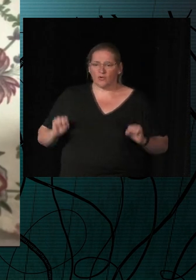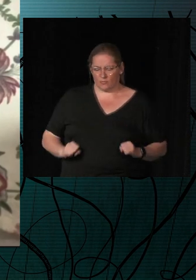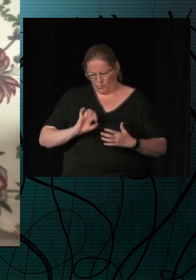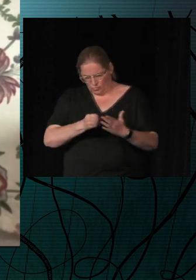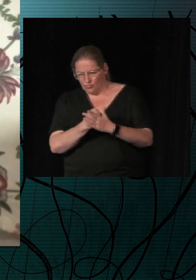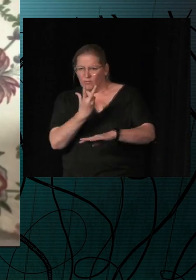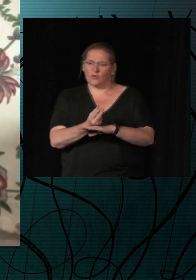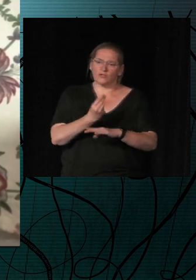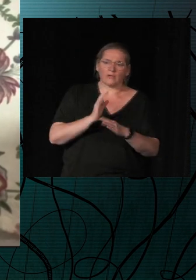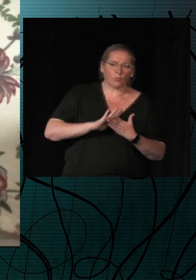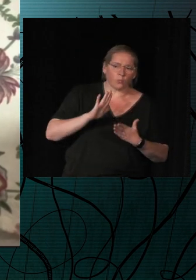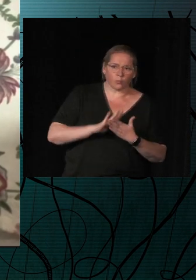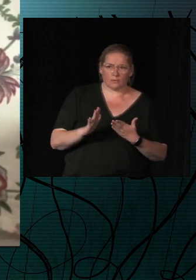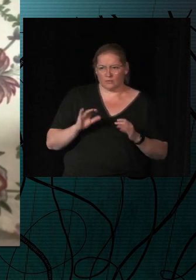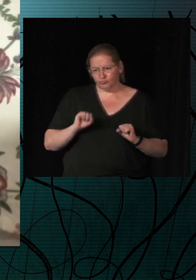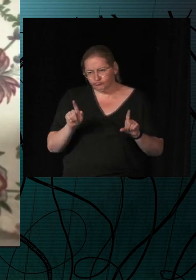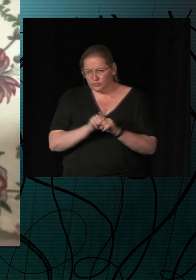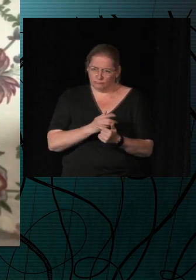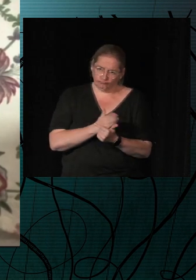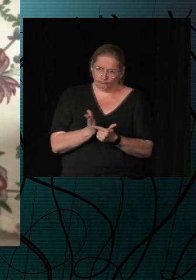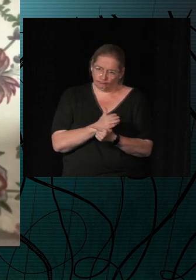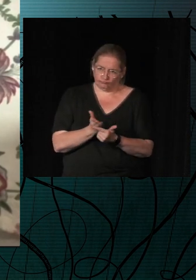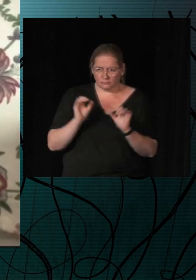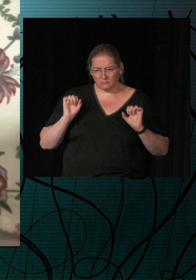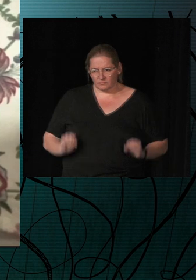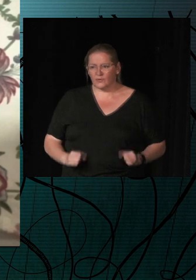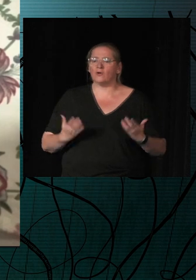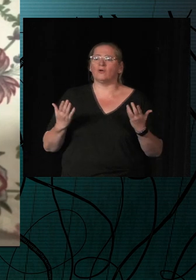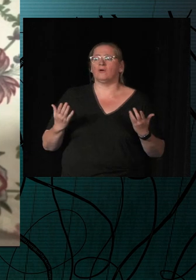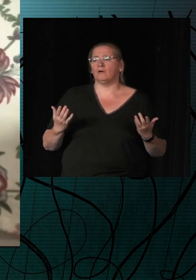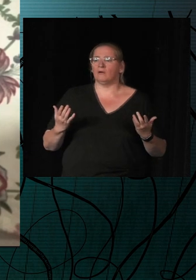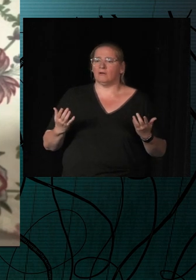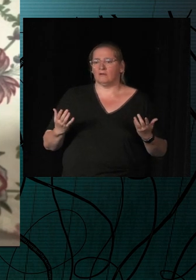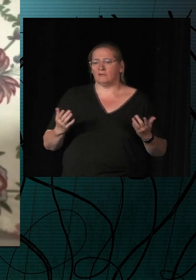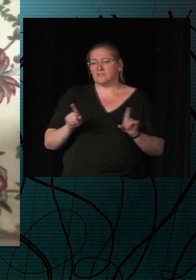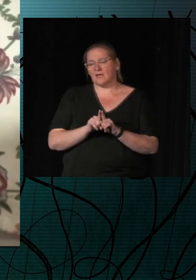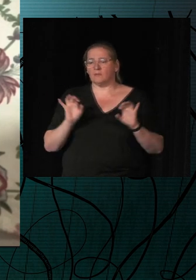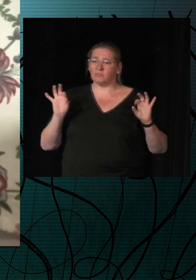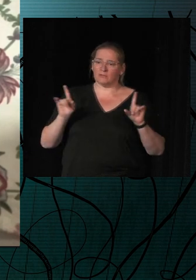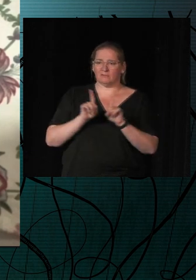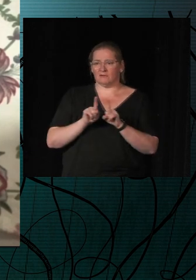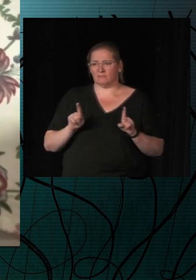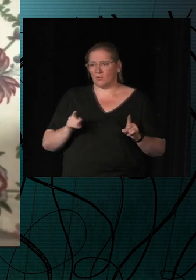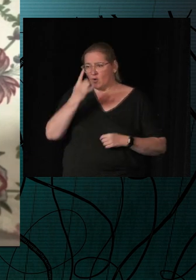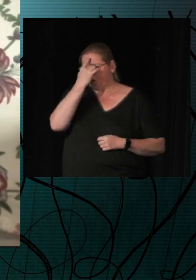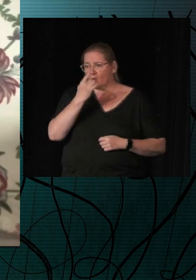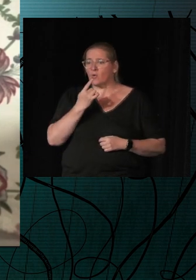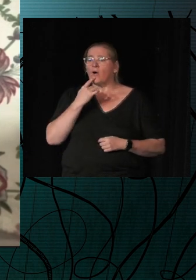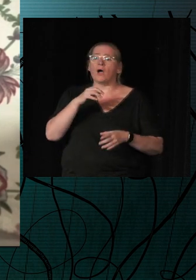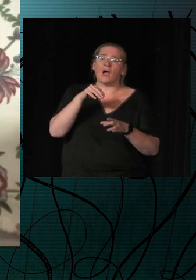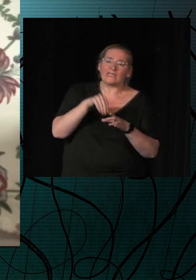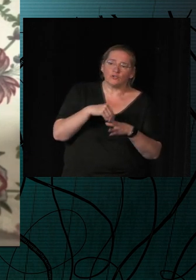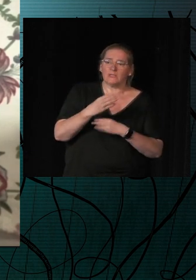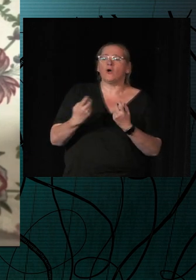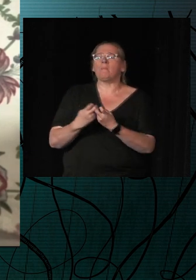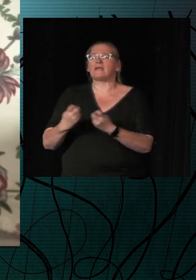et cetera enfin y a aussi euh des des des des des fausses économies ou des fausses euh euh pénuries euh qui